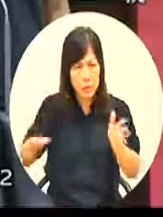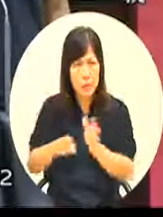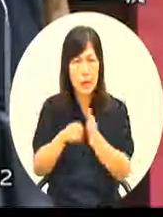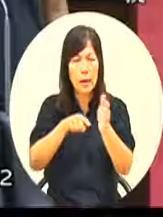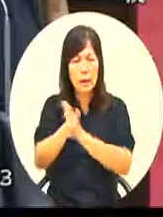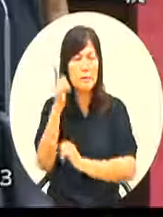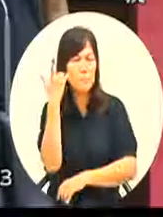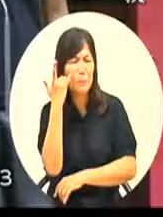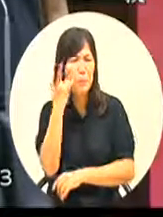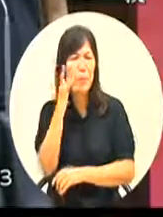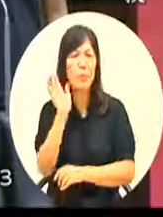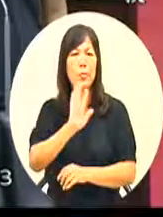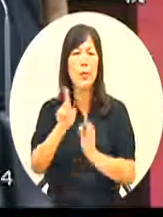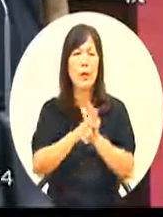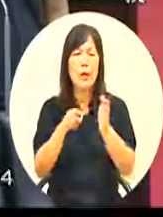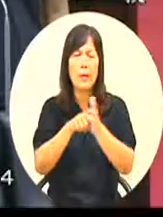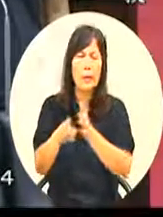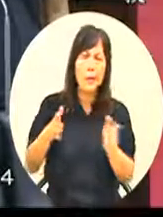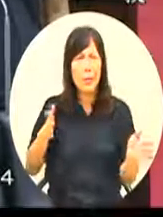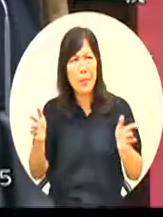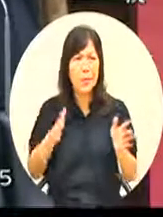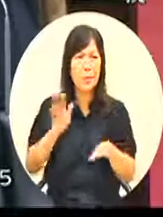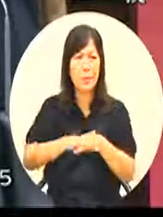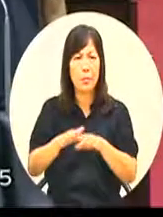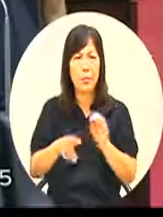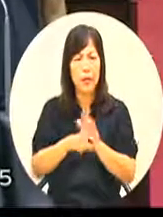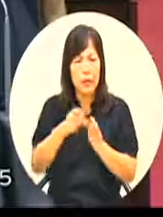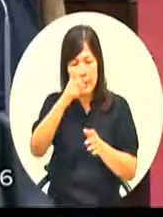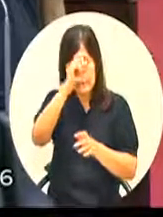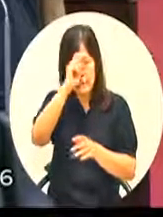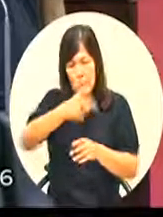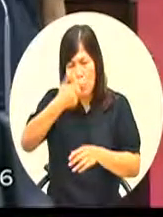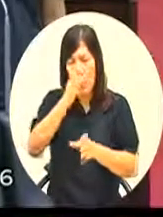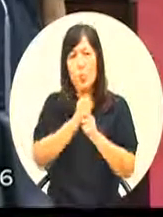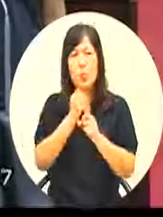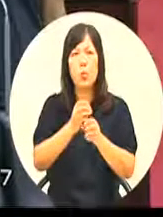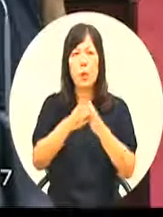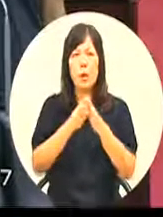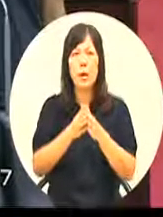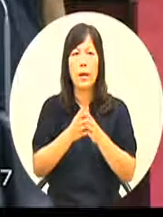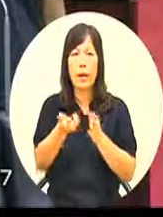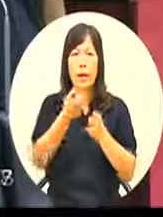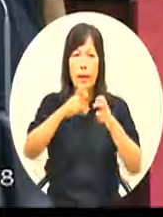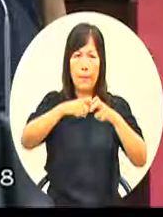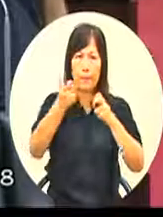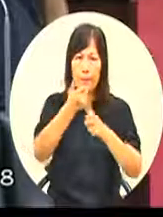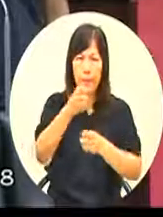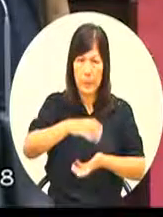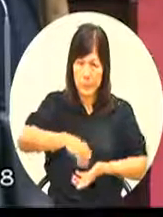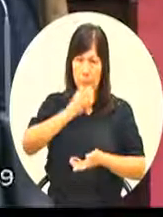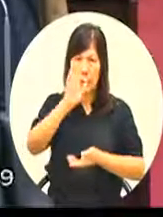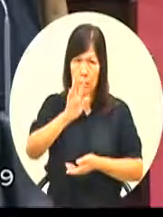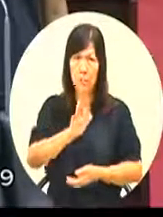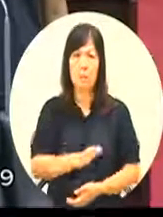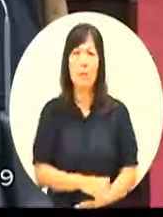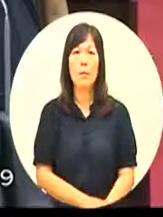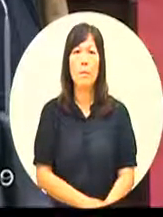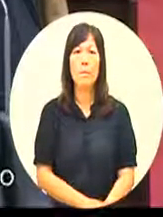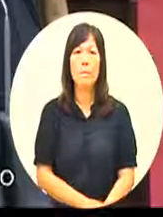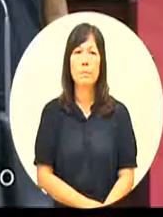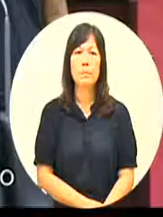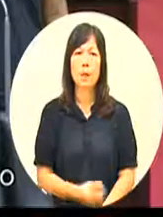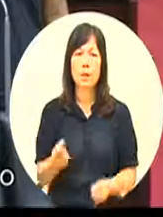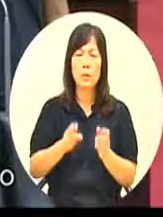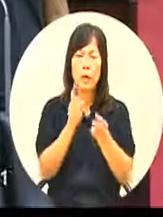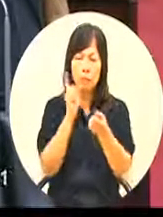在这样子等待，然后无所适从哦。那我们期待这样的政策赶快来实施哦。那刚博议员也有提到针对幼